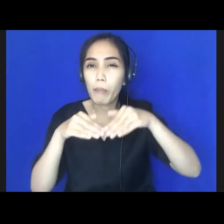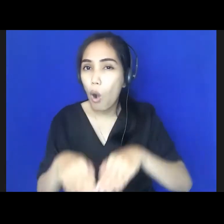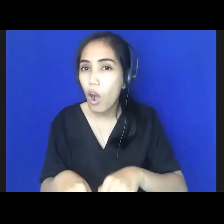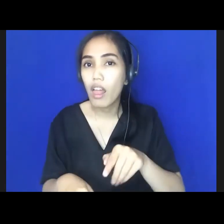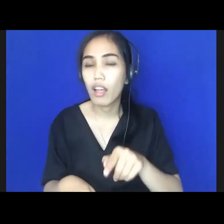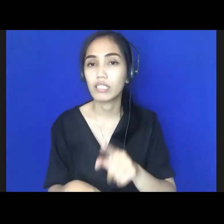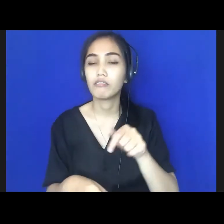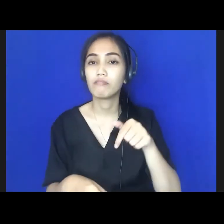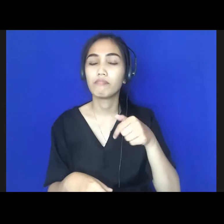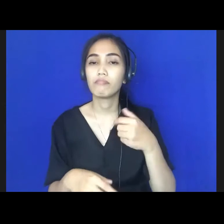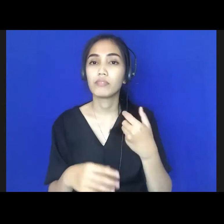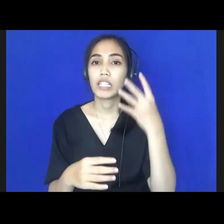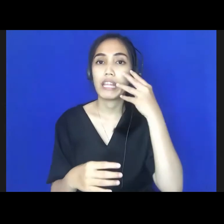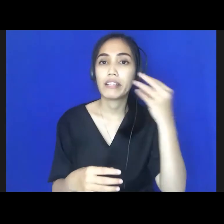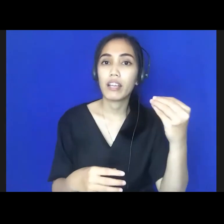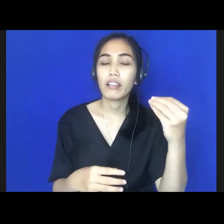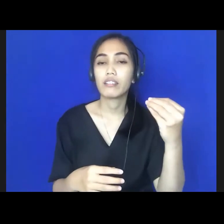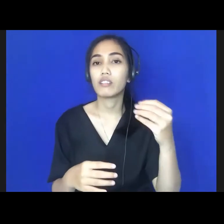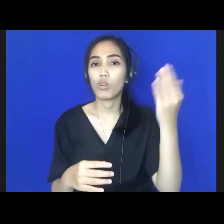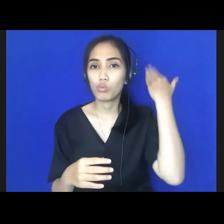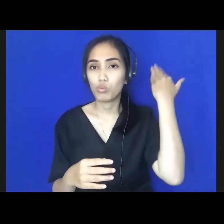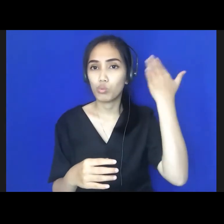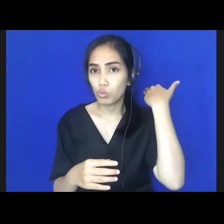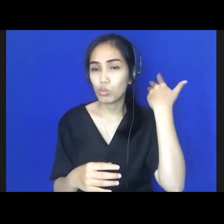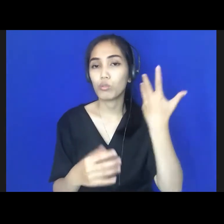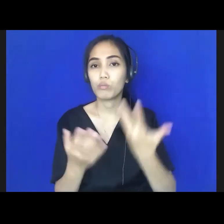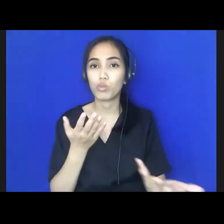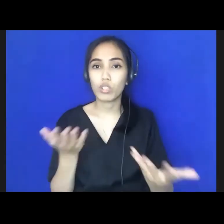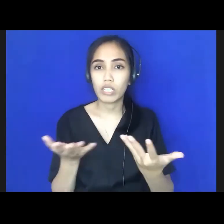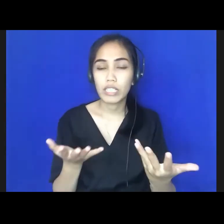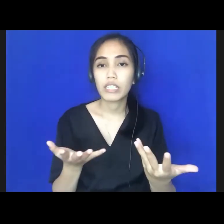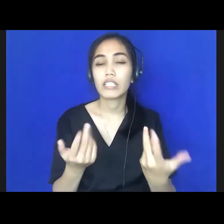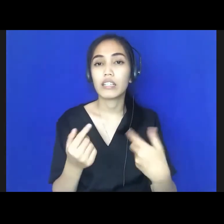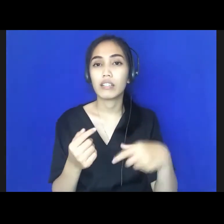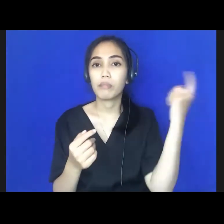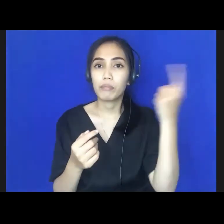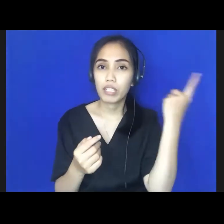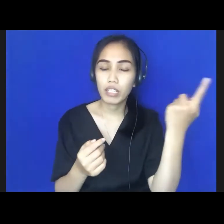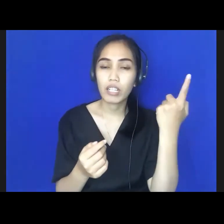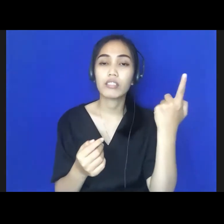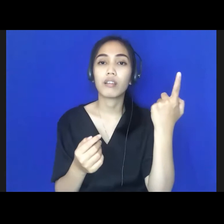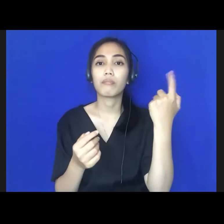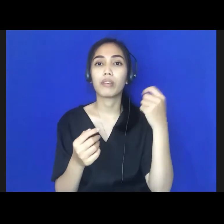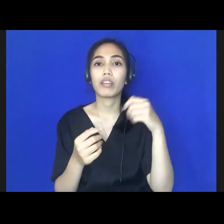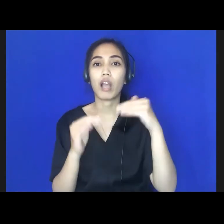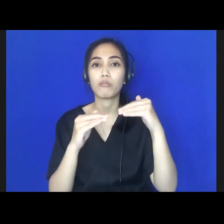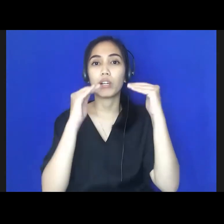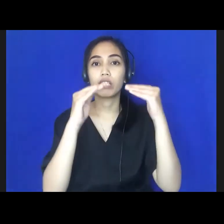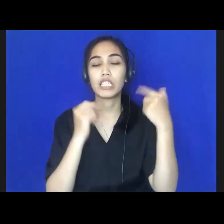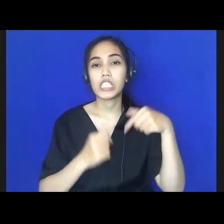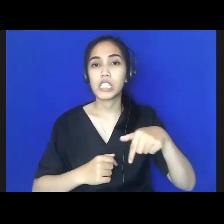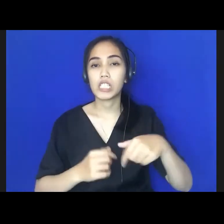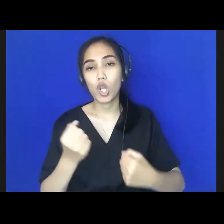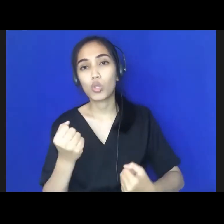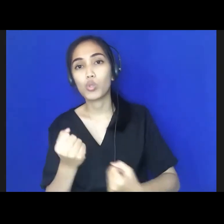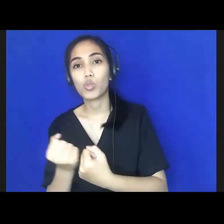ini desa ya. Jadi kalau yang lalu-lalu memang mungkin di level pemerintahan sampai kabupaten, nah sekarang kita dorong ke